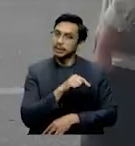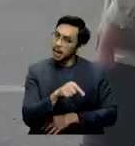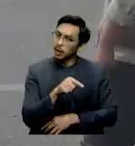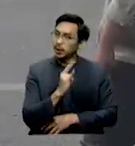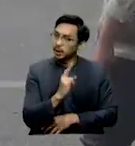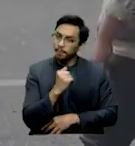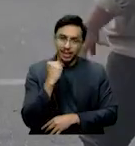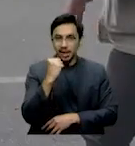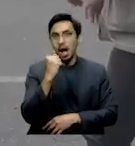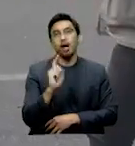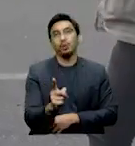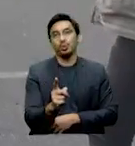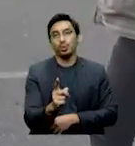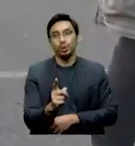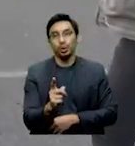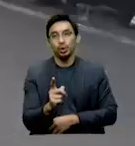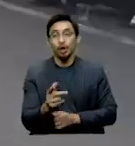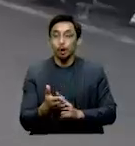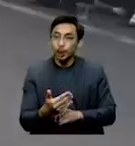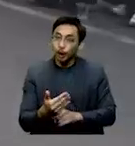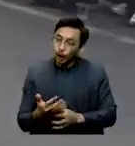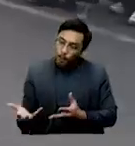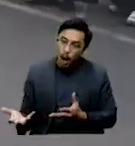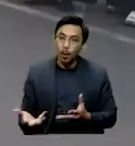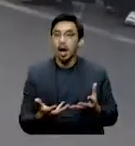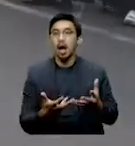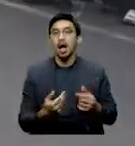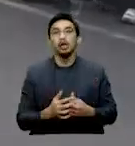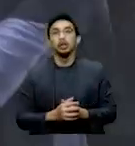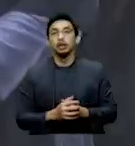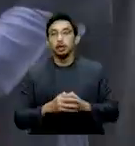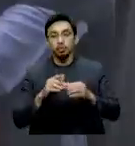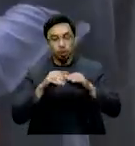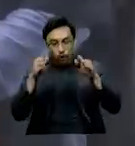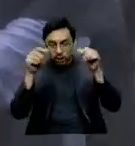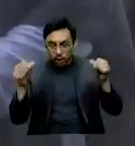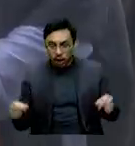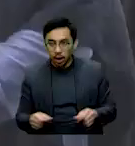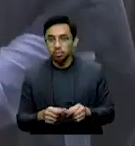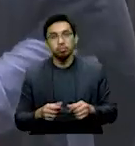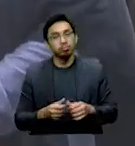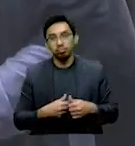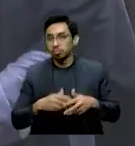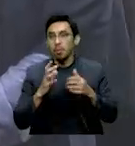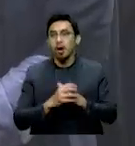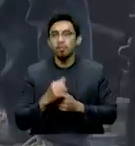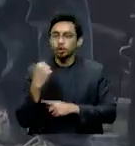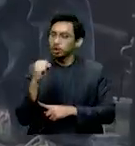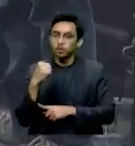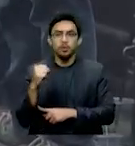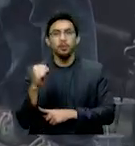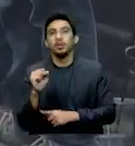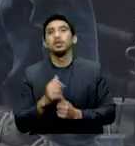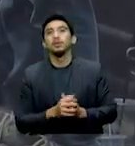Membawa bendera Palestina dan sejumlah spanduk kecaman serangan Israel, mahasiswa dan warga tergabung dalam poros Al-Quds menggelar unjuk rasa di depan Monumen